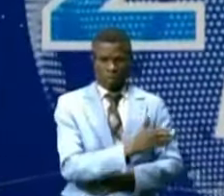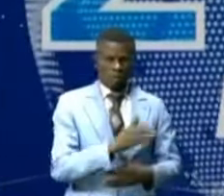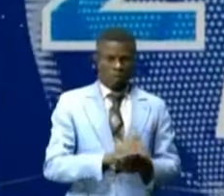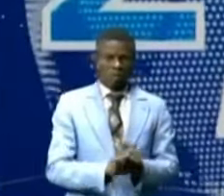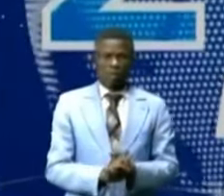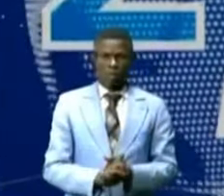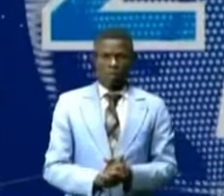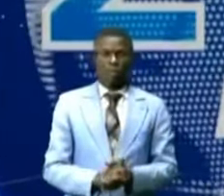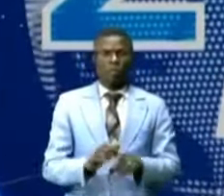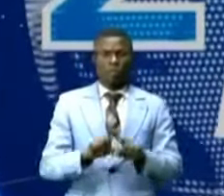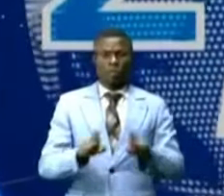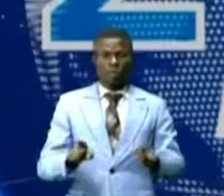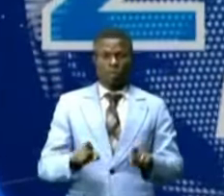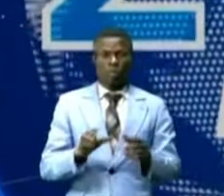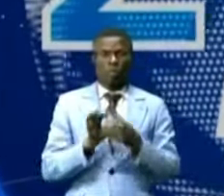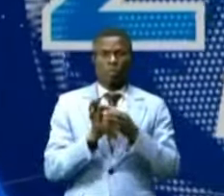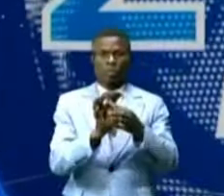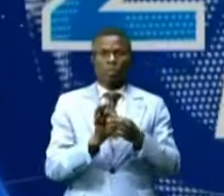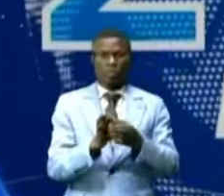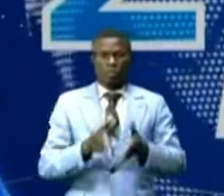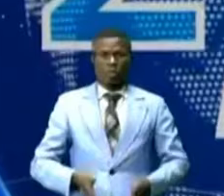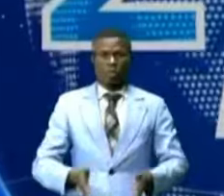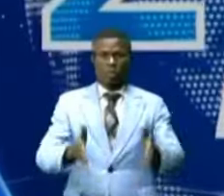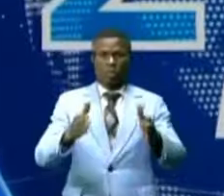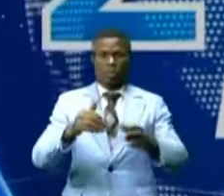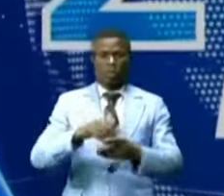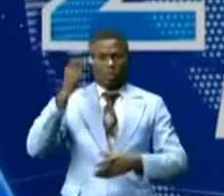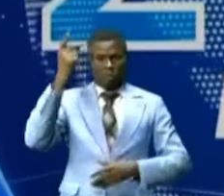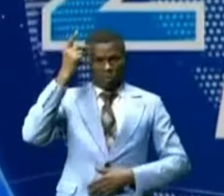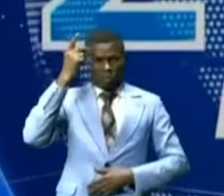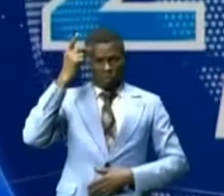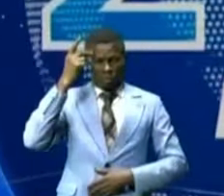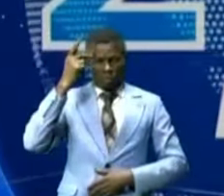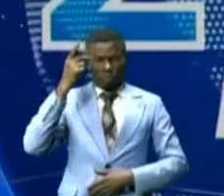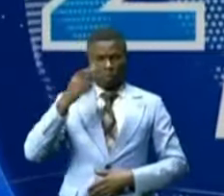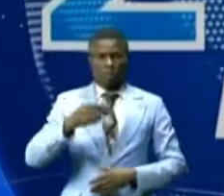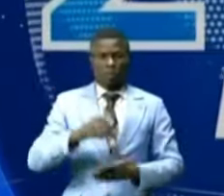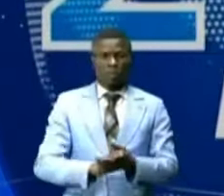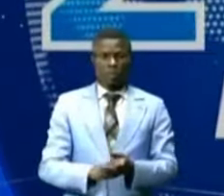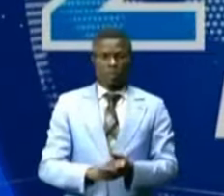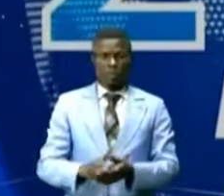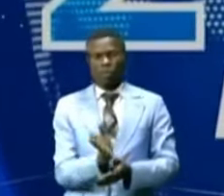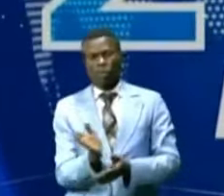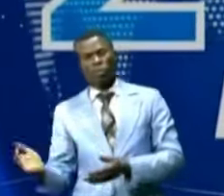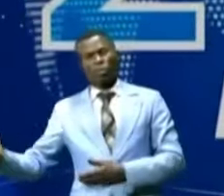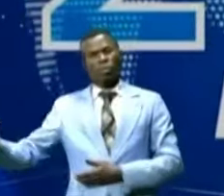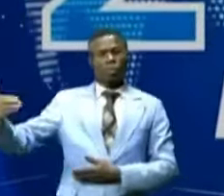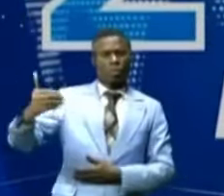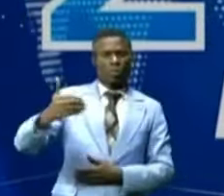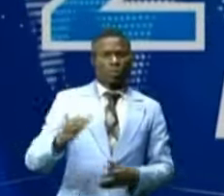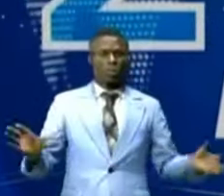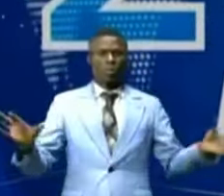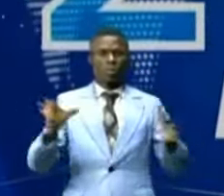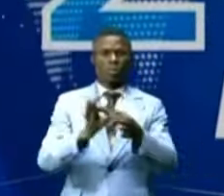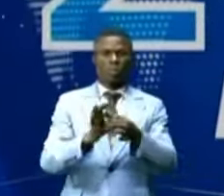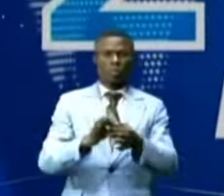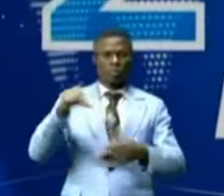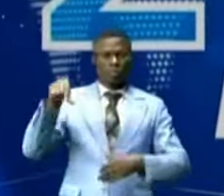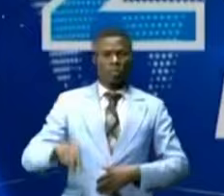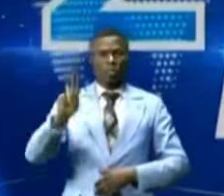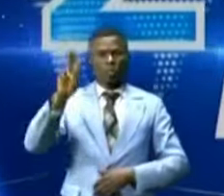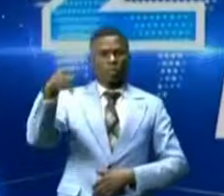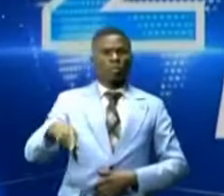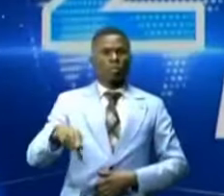Tout à fait autre chose. Connexion des routes dans la capitale, fini les détours pour relier des quartiers à Lupen,